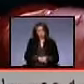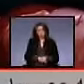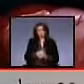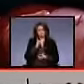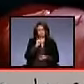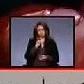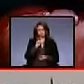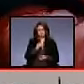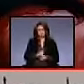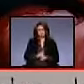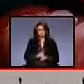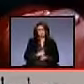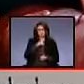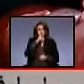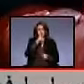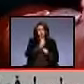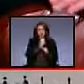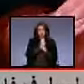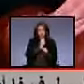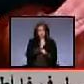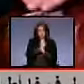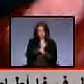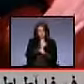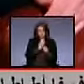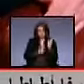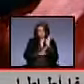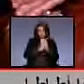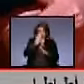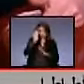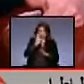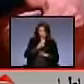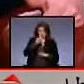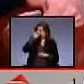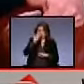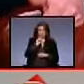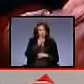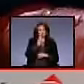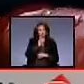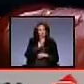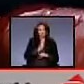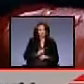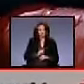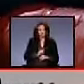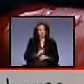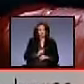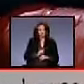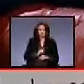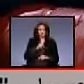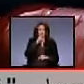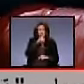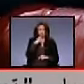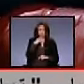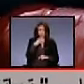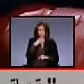لا ما يعني اصل برضو لو عايز حتى تعتبرها ذكاء كوني دارس سينما ماشي.